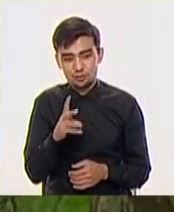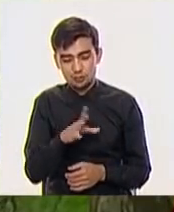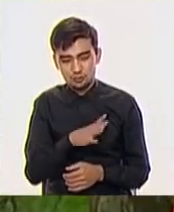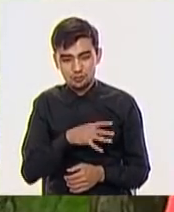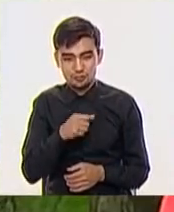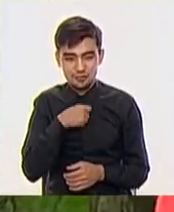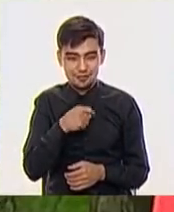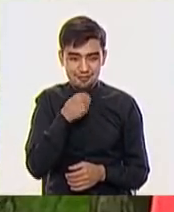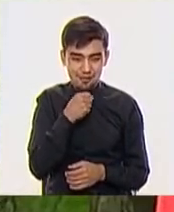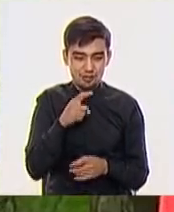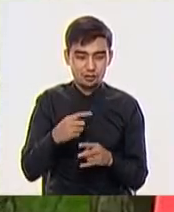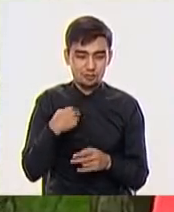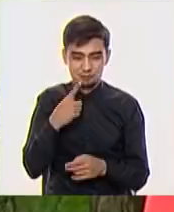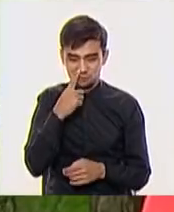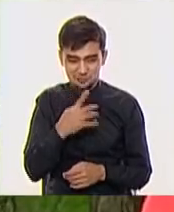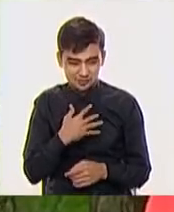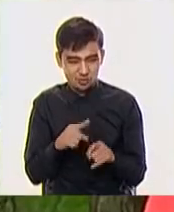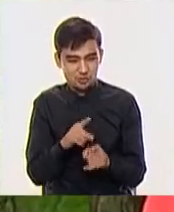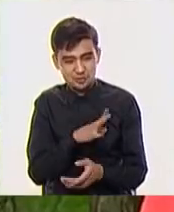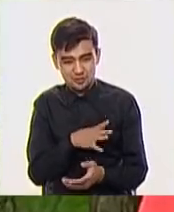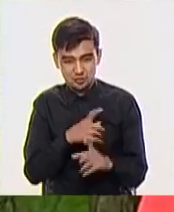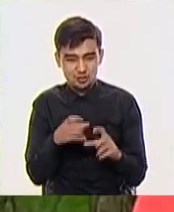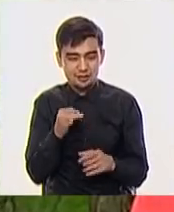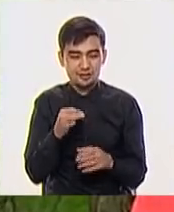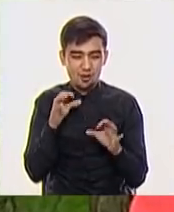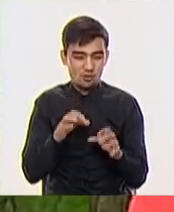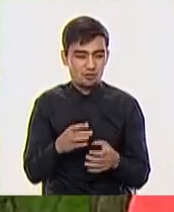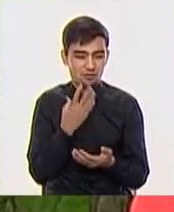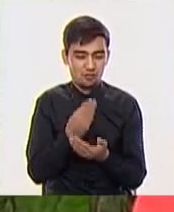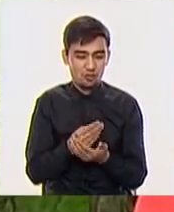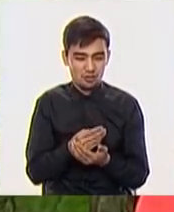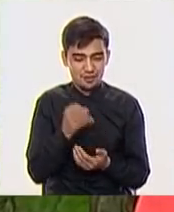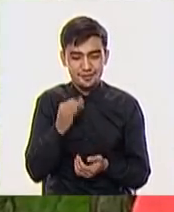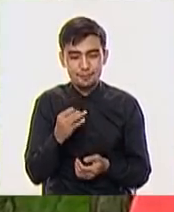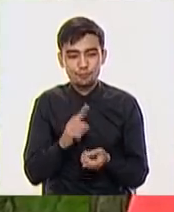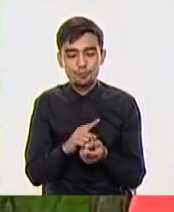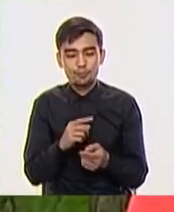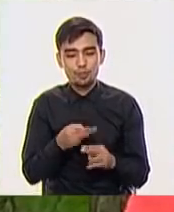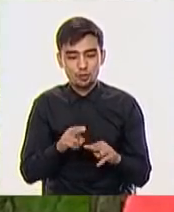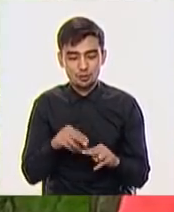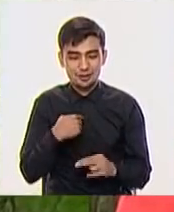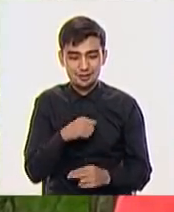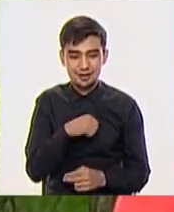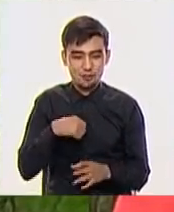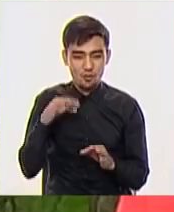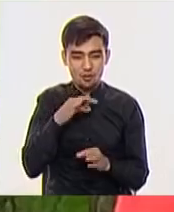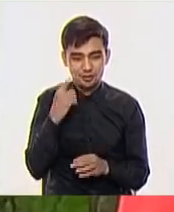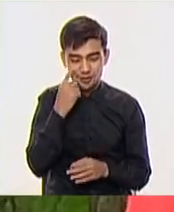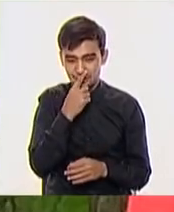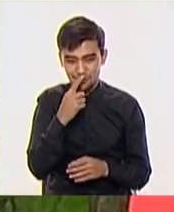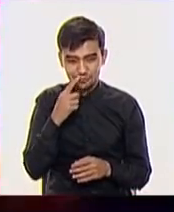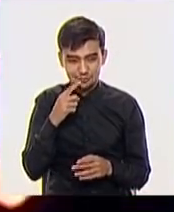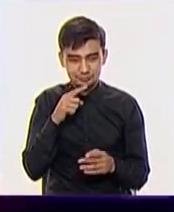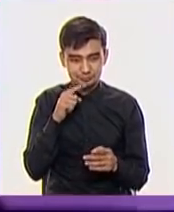тұратын адамдар бар. Ол сондай ол табиғи заңдылық. Сондықтан мен өз басым көз өту дегенге мен кей